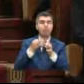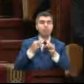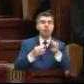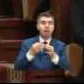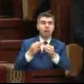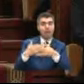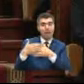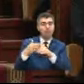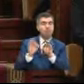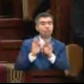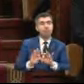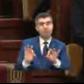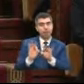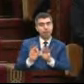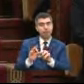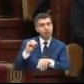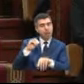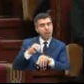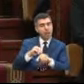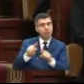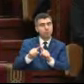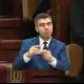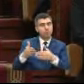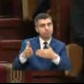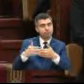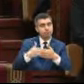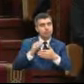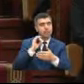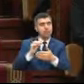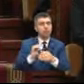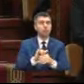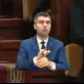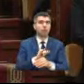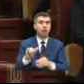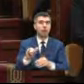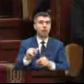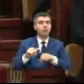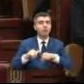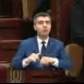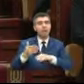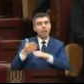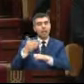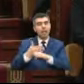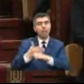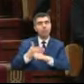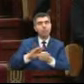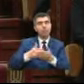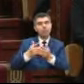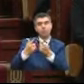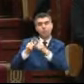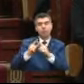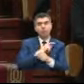عندهم، كخص المراجعه ديال هذا القرار اللي كان تم في العهد ديال الوزير السابق اللي كان مجموعه ديال المسؤولين